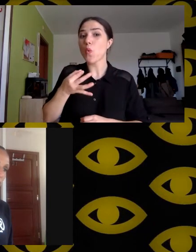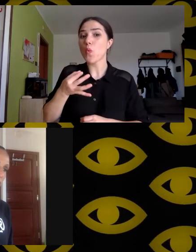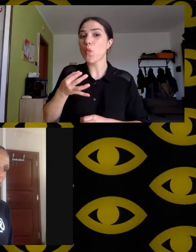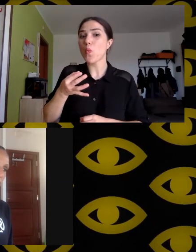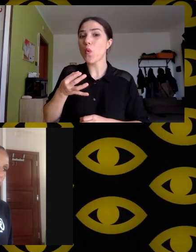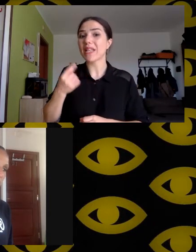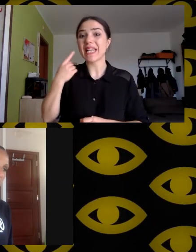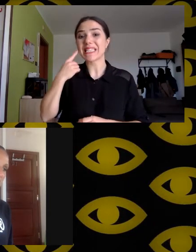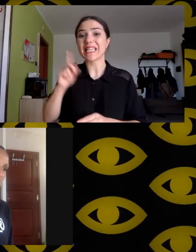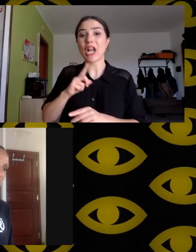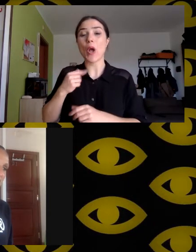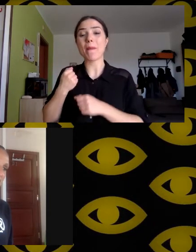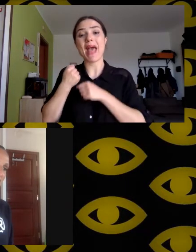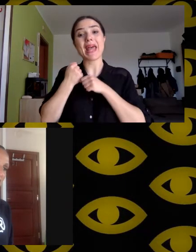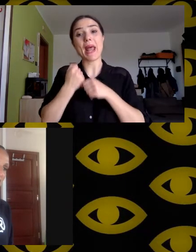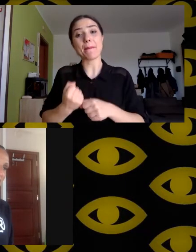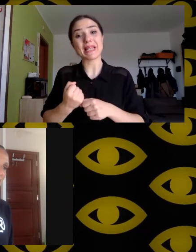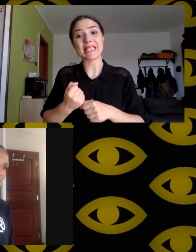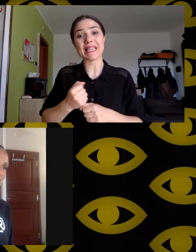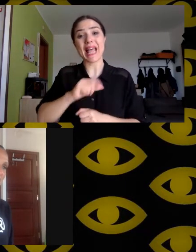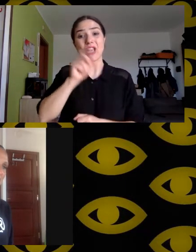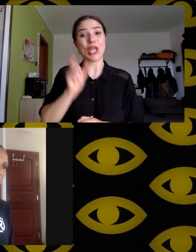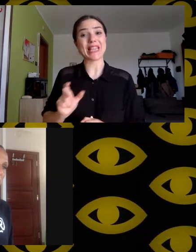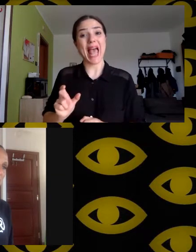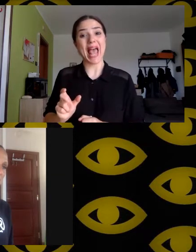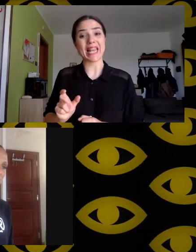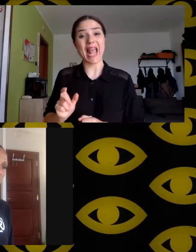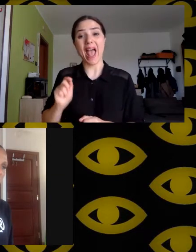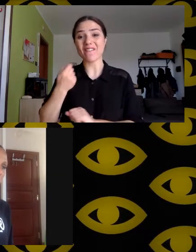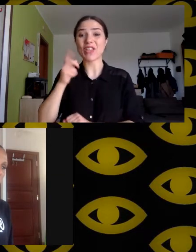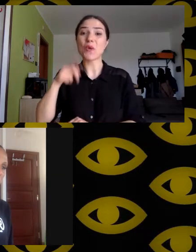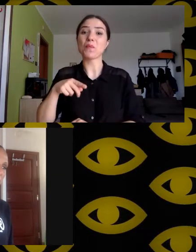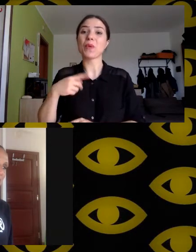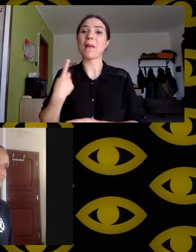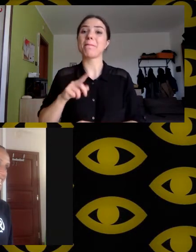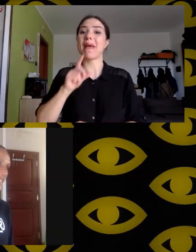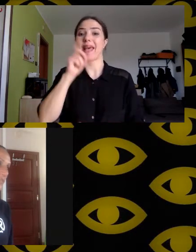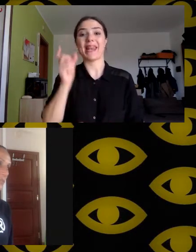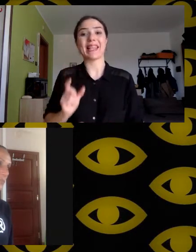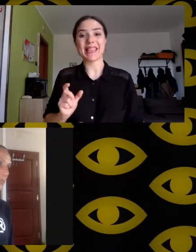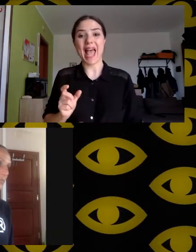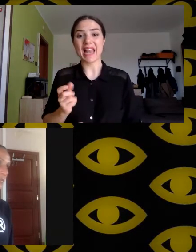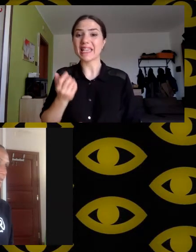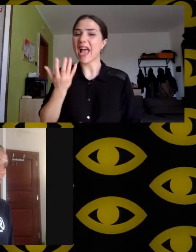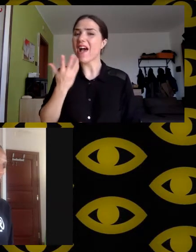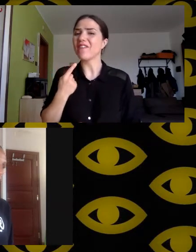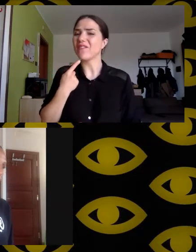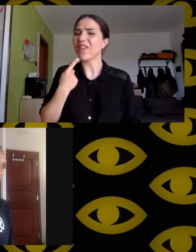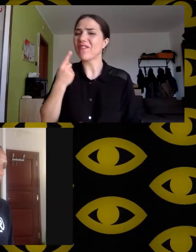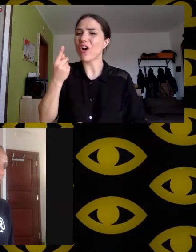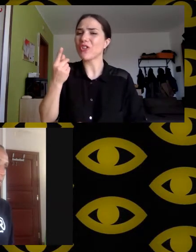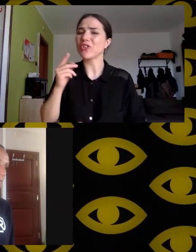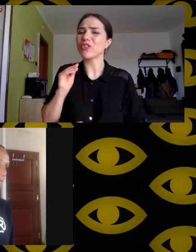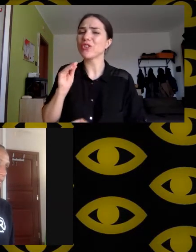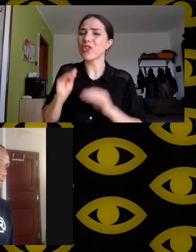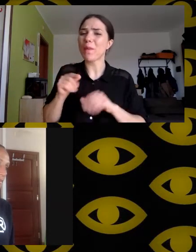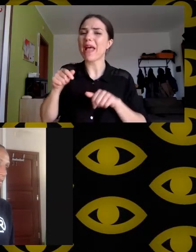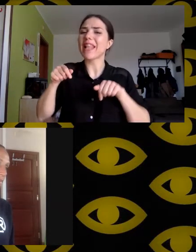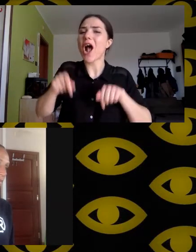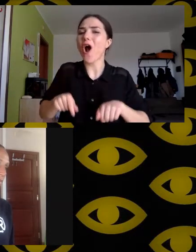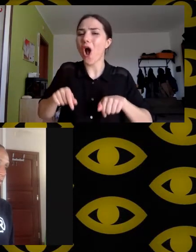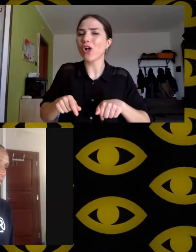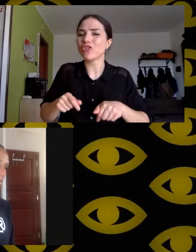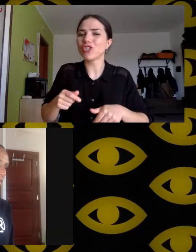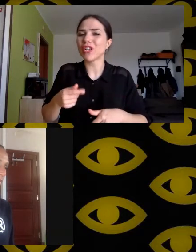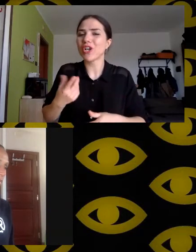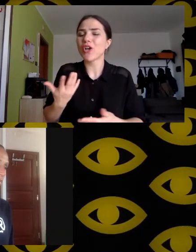rappresentato l'Italia, che hai vinto anche per il tuo paese. Allora volevo rifarti la domanda oggi per chiederti cosa vuol dire oggi per te